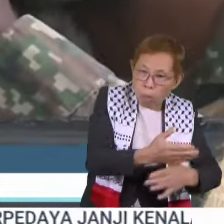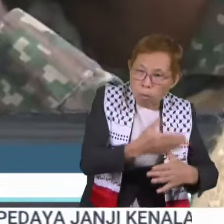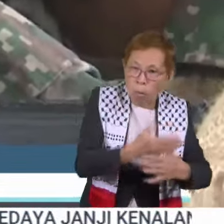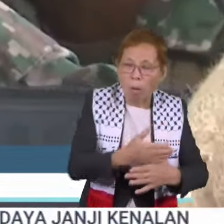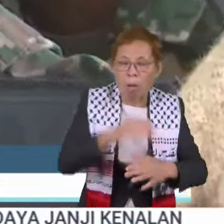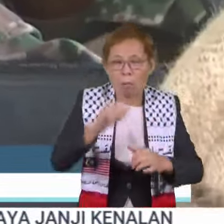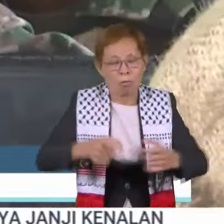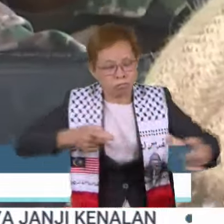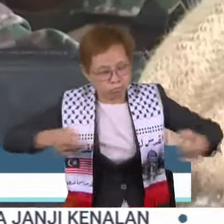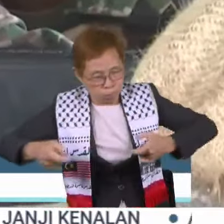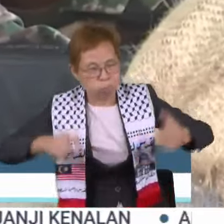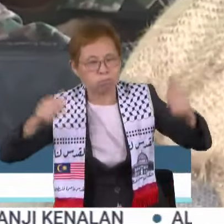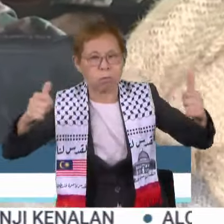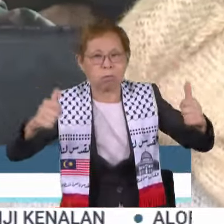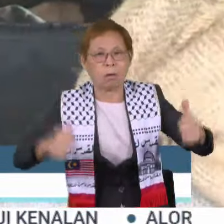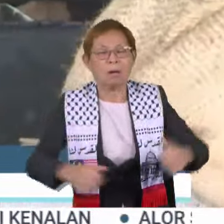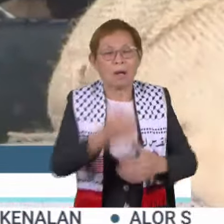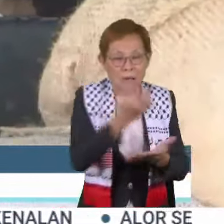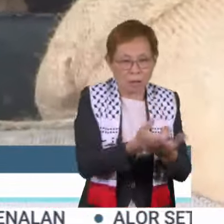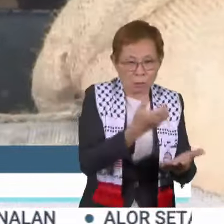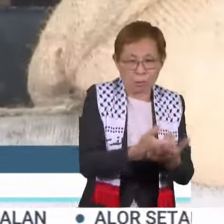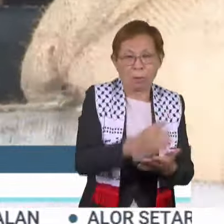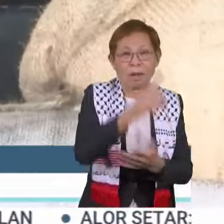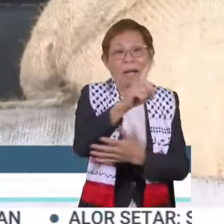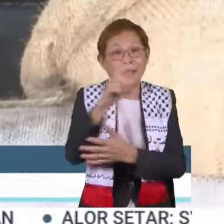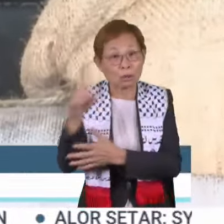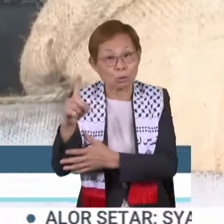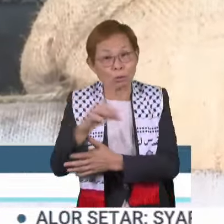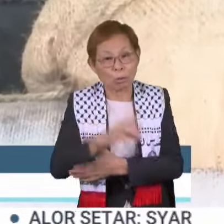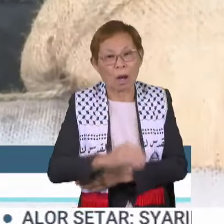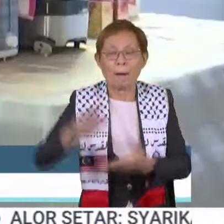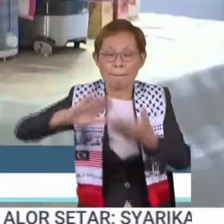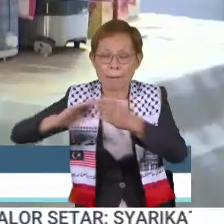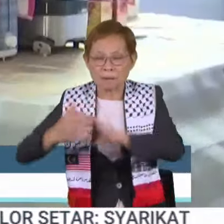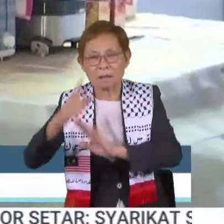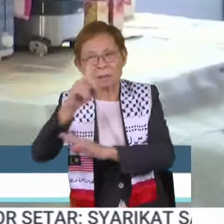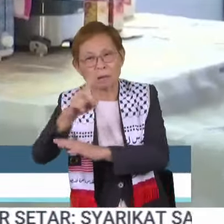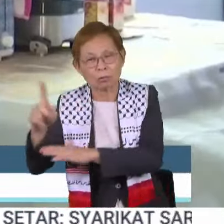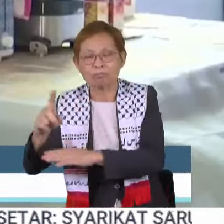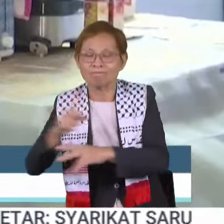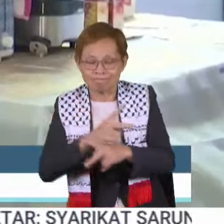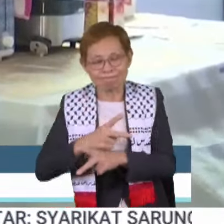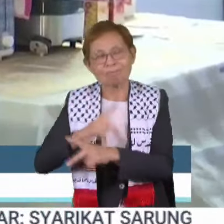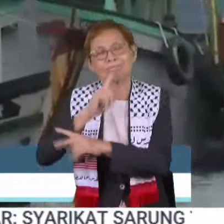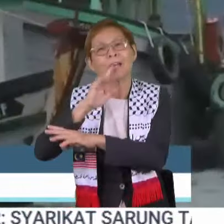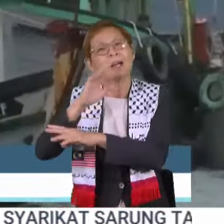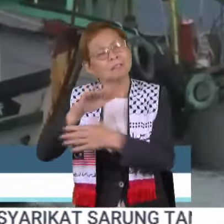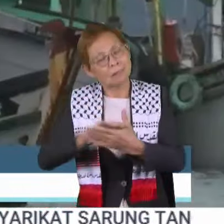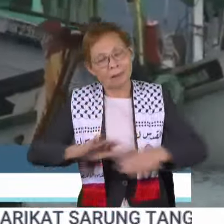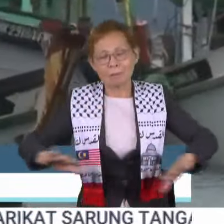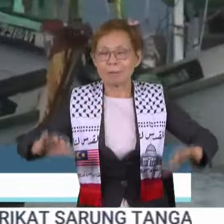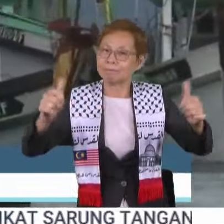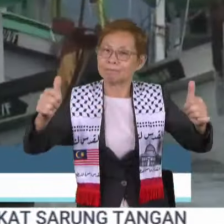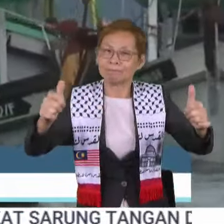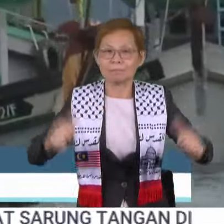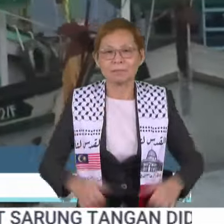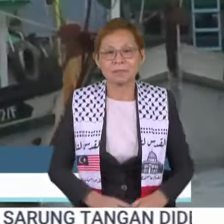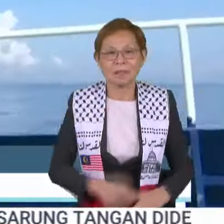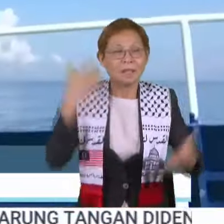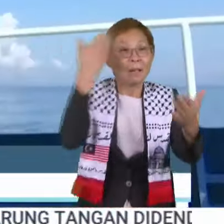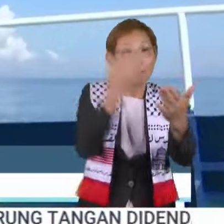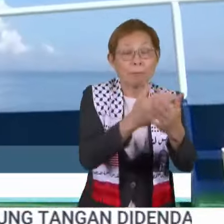Boh terkawalah dan juga ekonomi lada dan masyarakat lada terjaminlah buat p